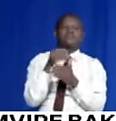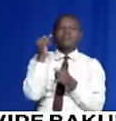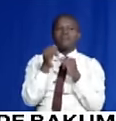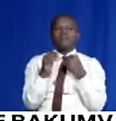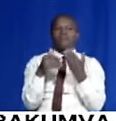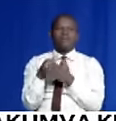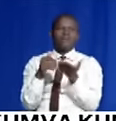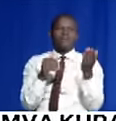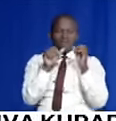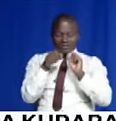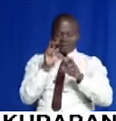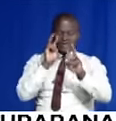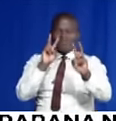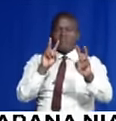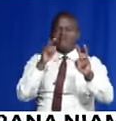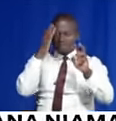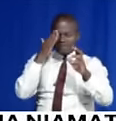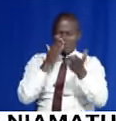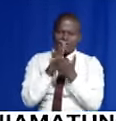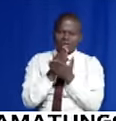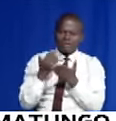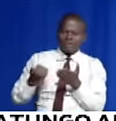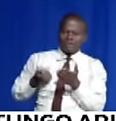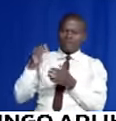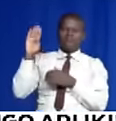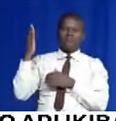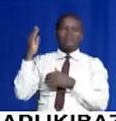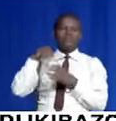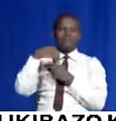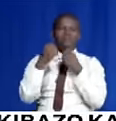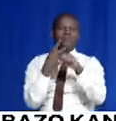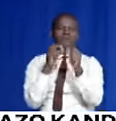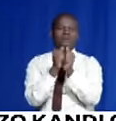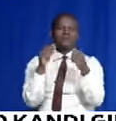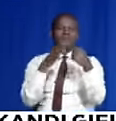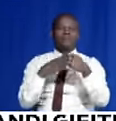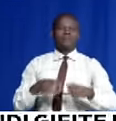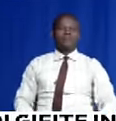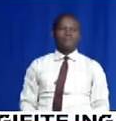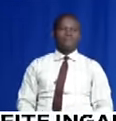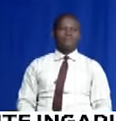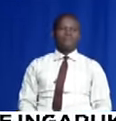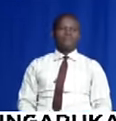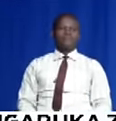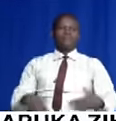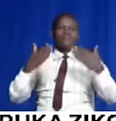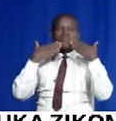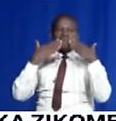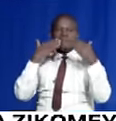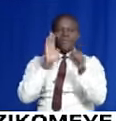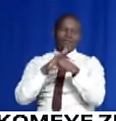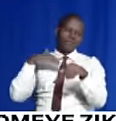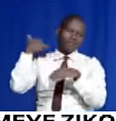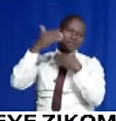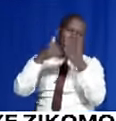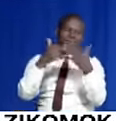aho tuzashobora kurara tumenye Nyampinga w'u Rwanda w'umwaka wa 2019 urakoze cyane nyuma yuko